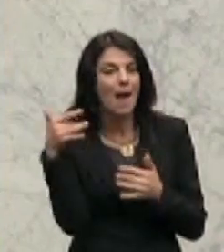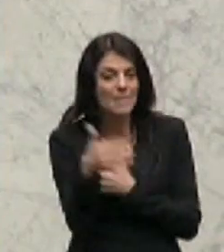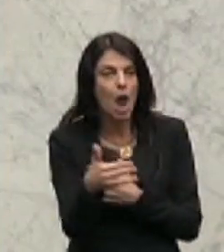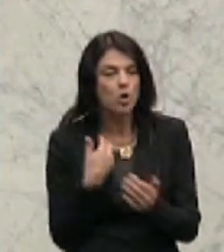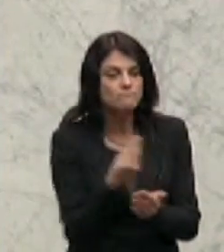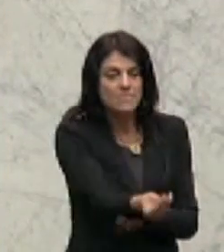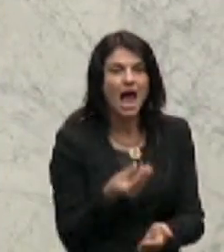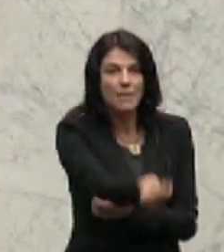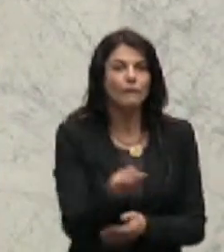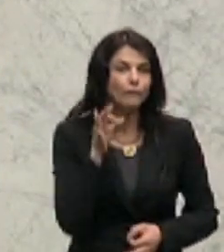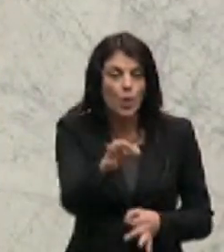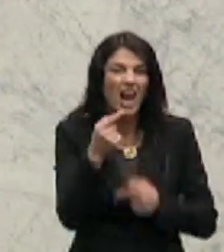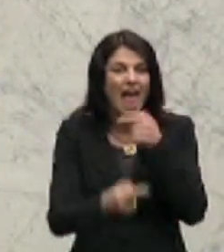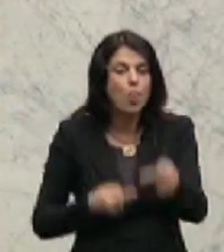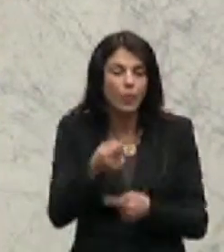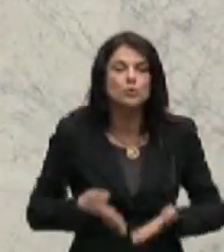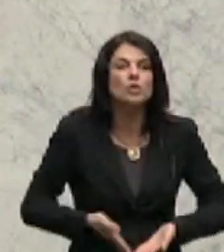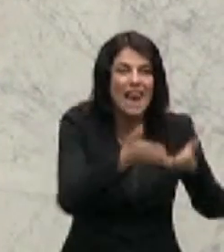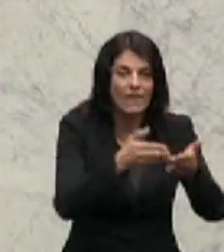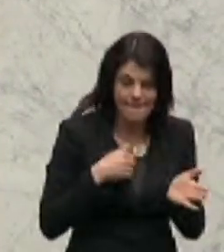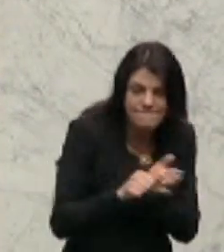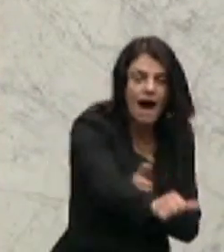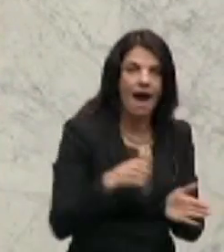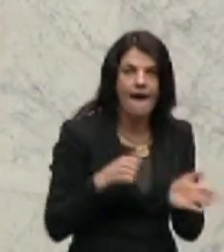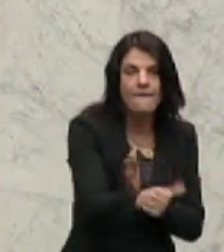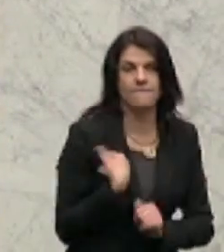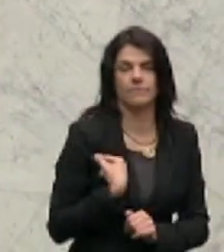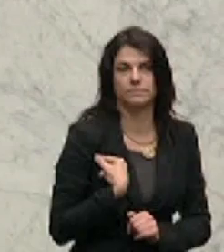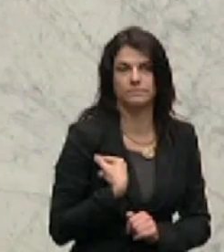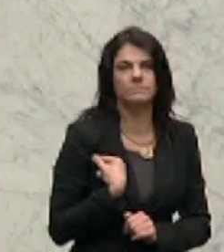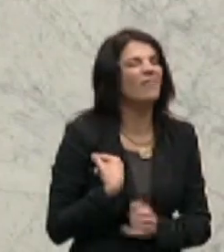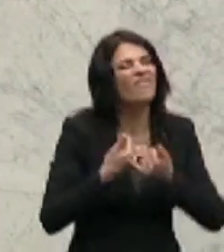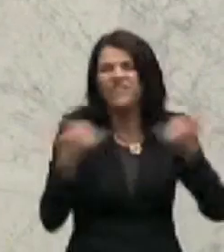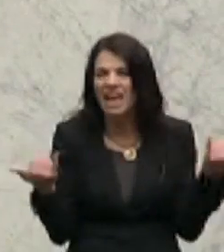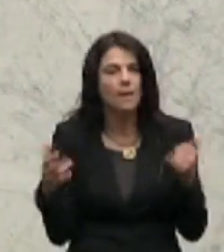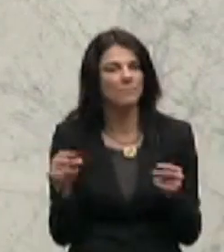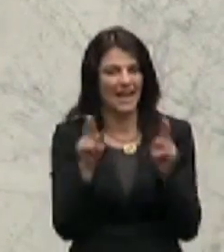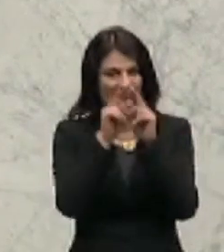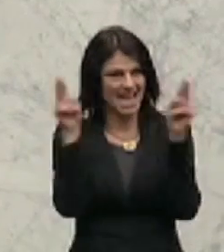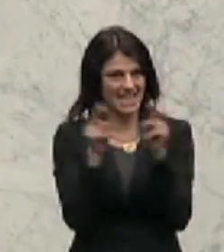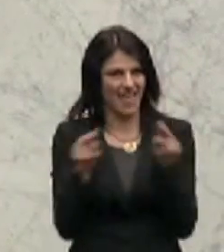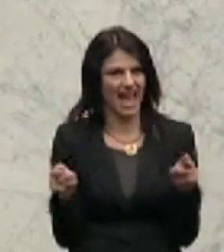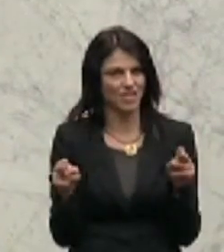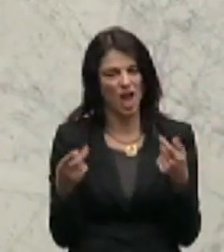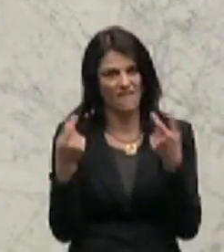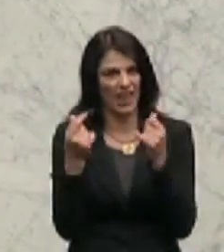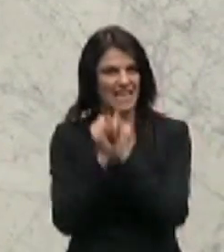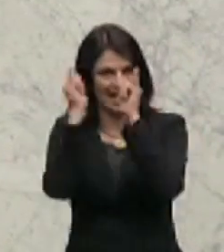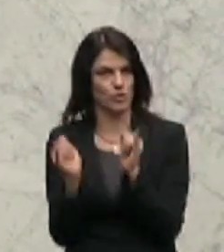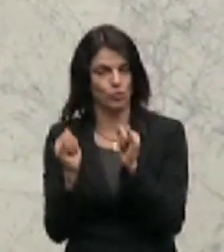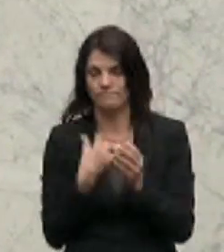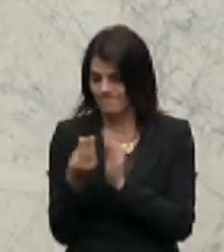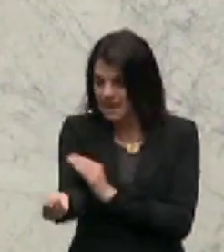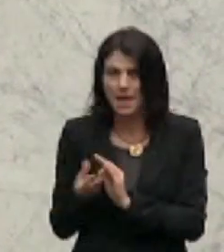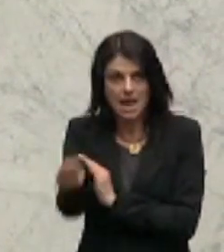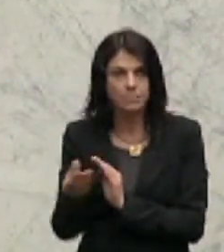für Entwicklungshilfe aus, nämlich über die internationalen Finanzinstitutionen. Aber